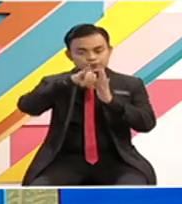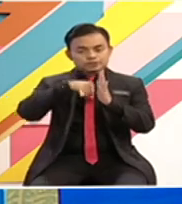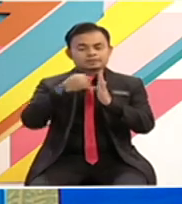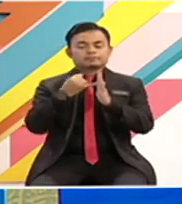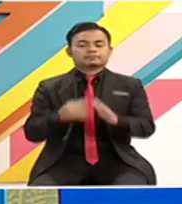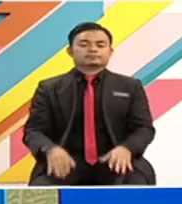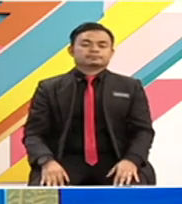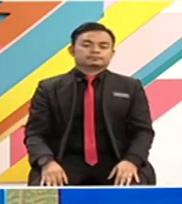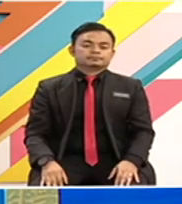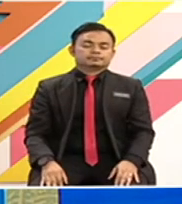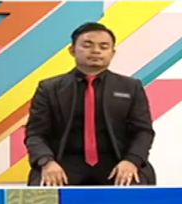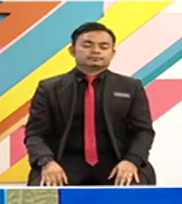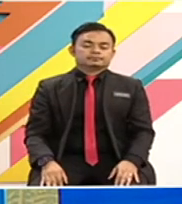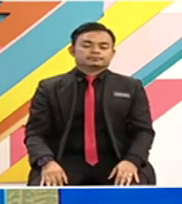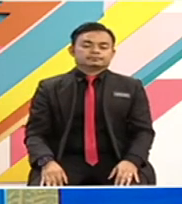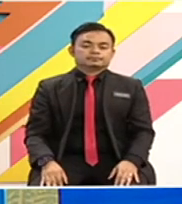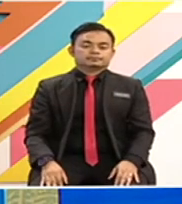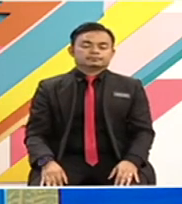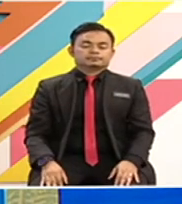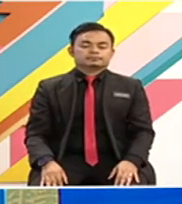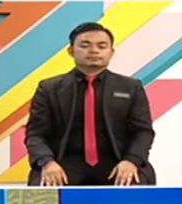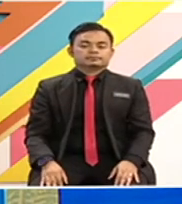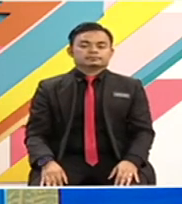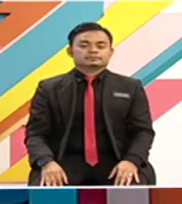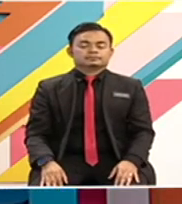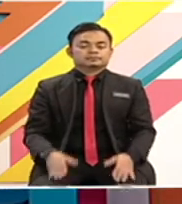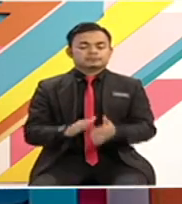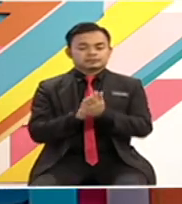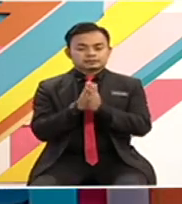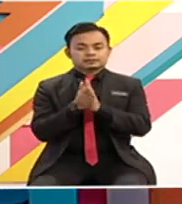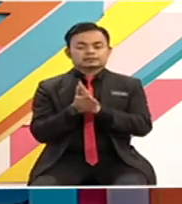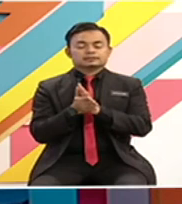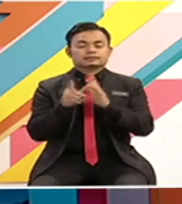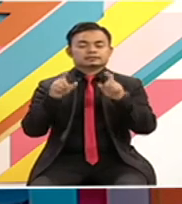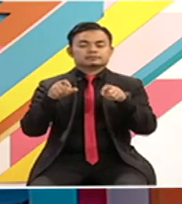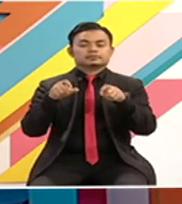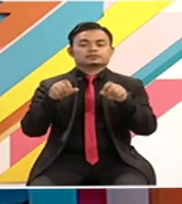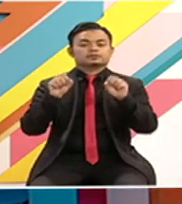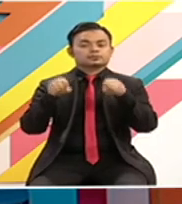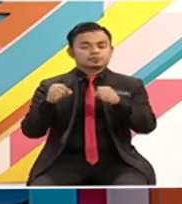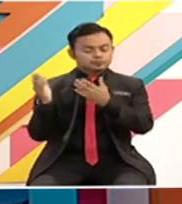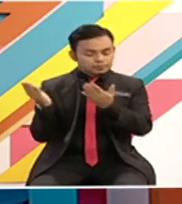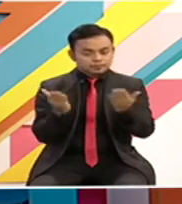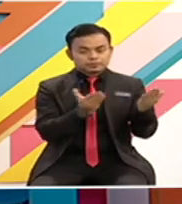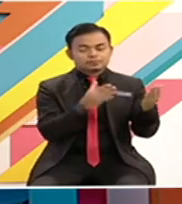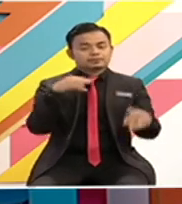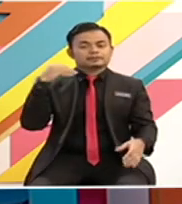Safika anak bau balikin mau dengan kotak-kotak Sakinah iyek gua tak pengkritik senyum Aceh ruang-ruang